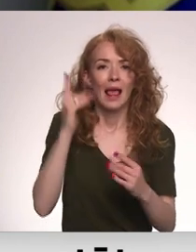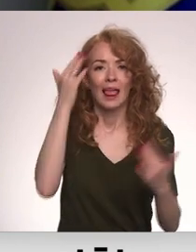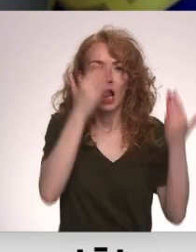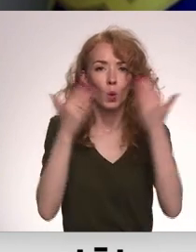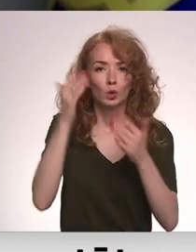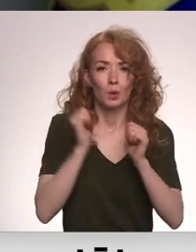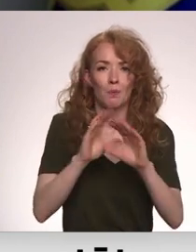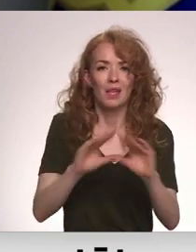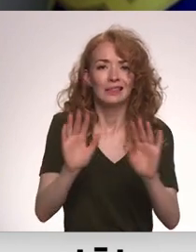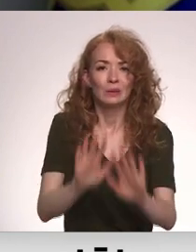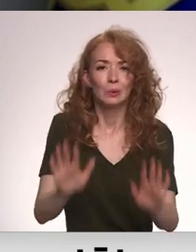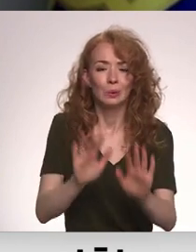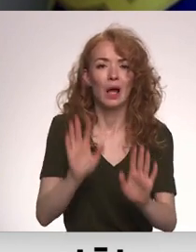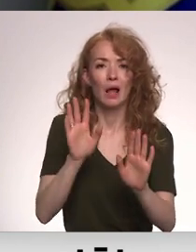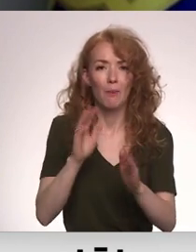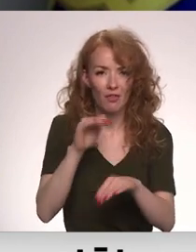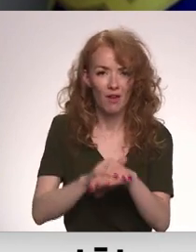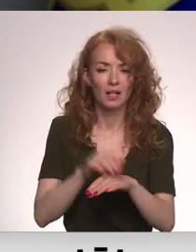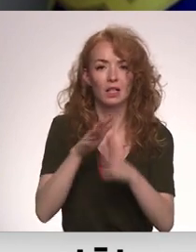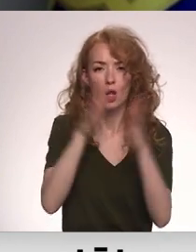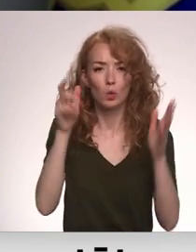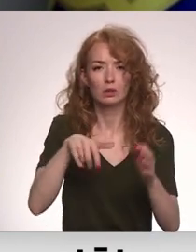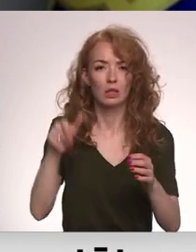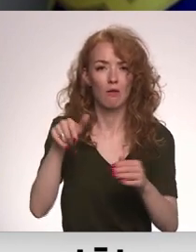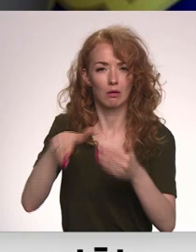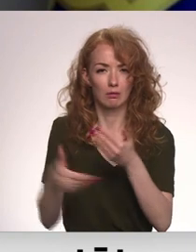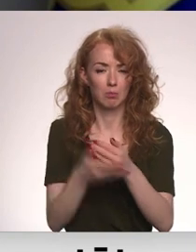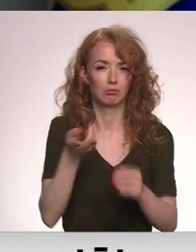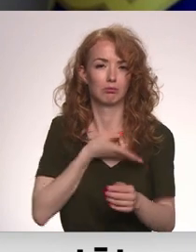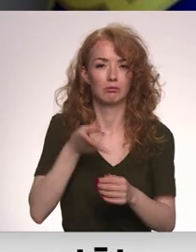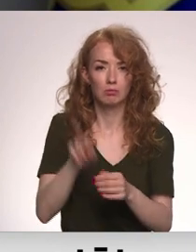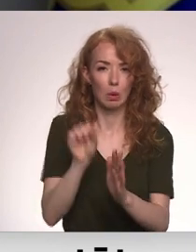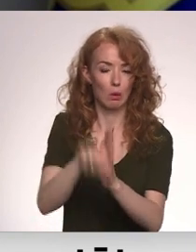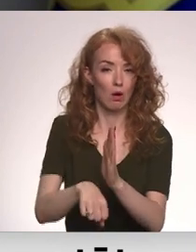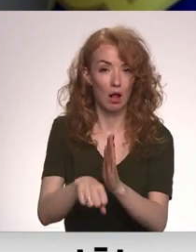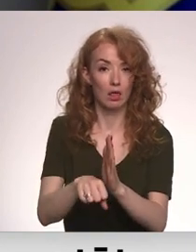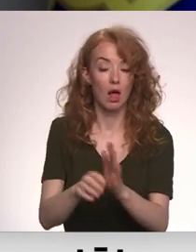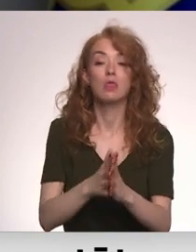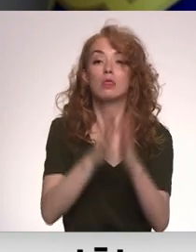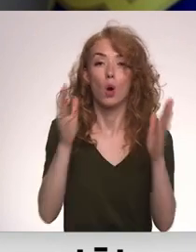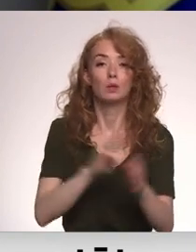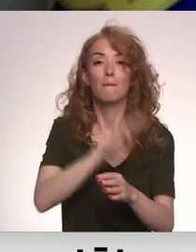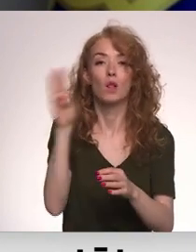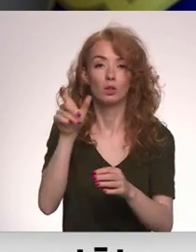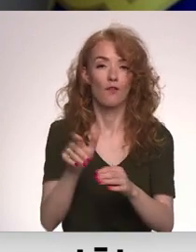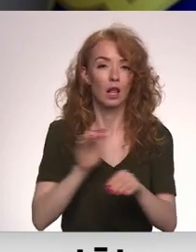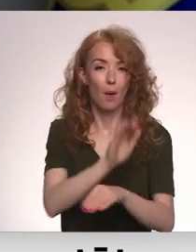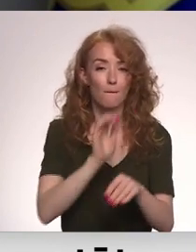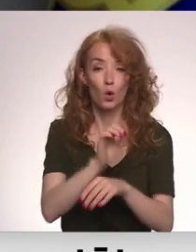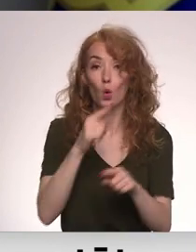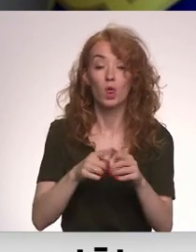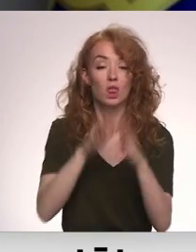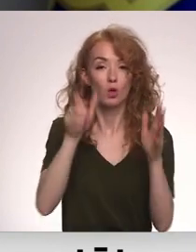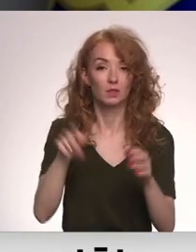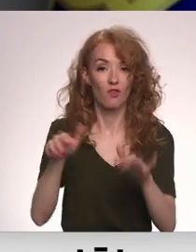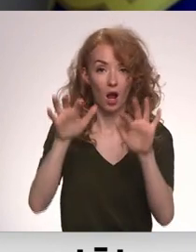lai tikai miers, kura cena būs 10 000 cilvēku, kas tiks nogalināti. Miljoni deportēti, un daudziem